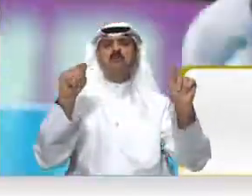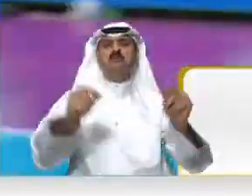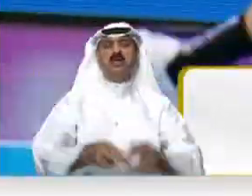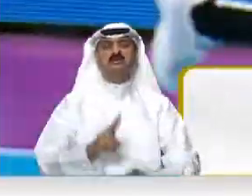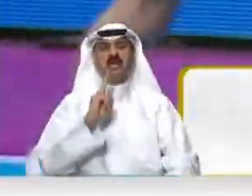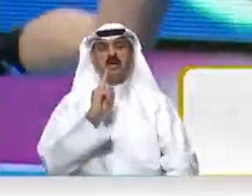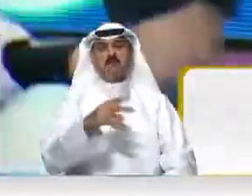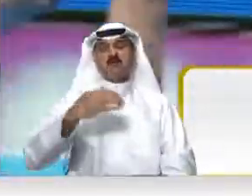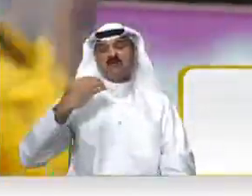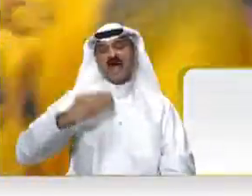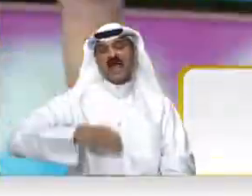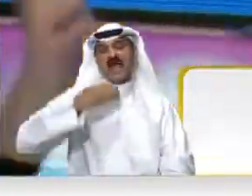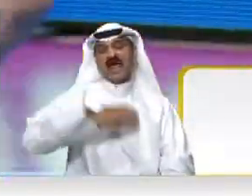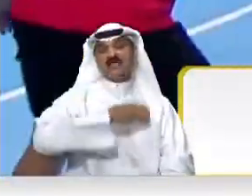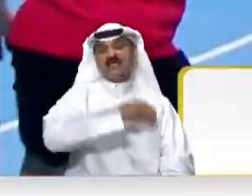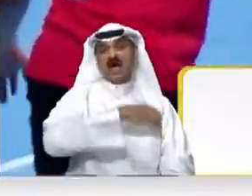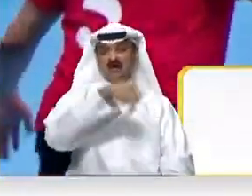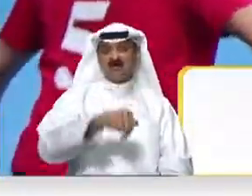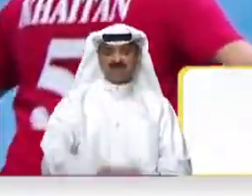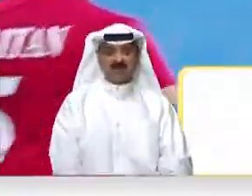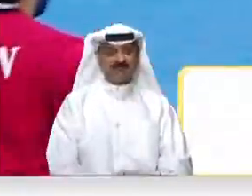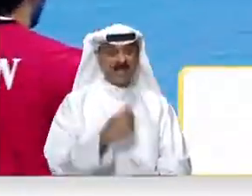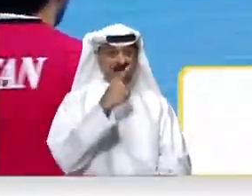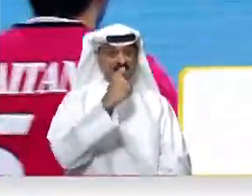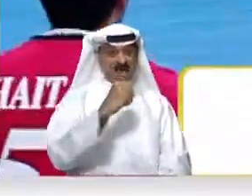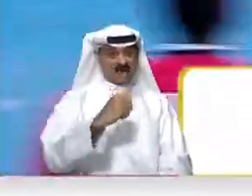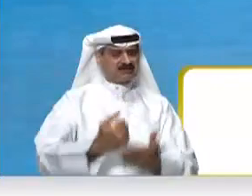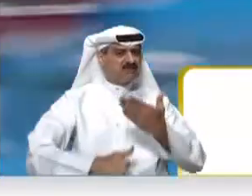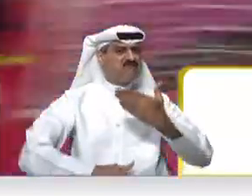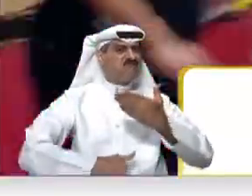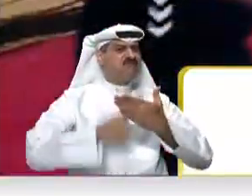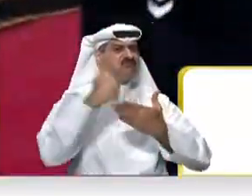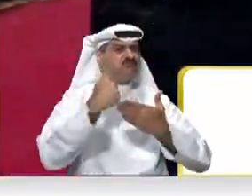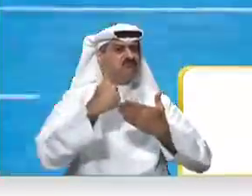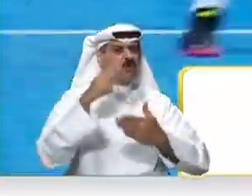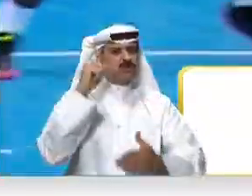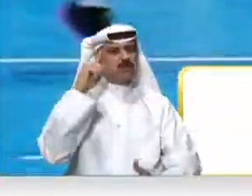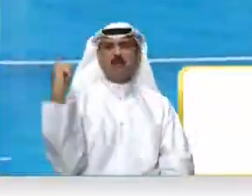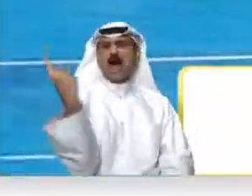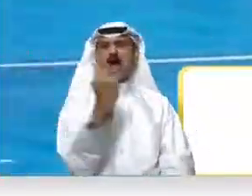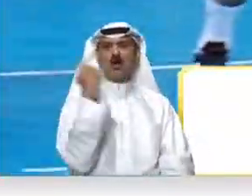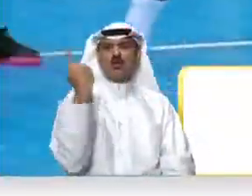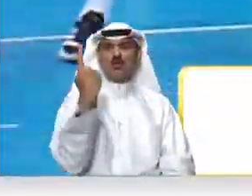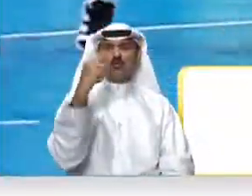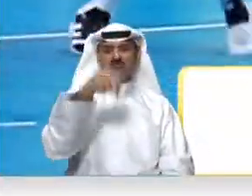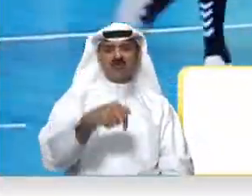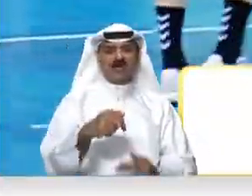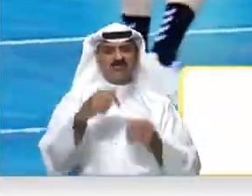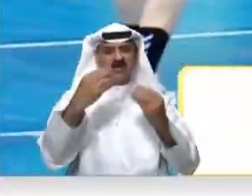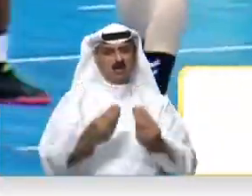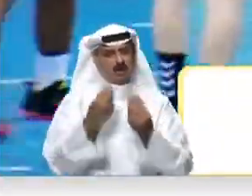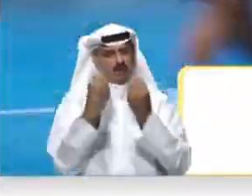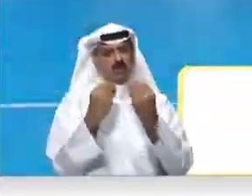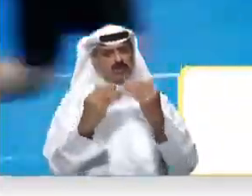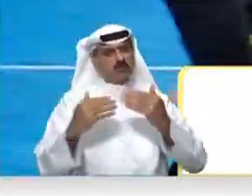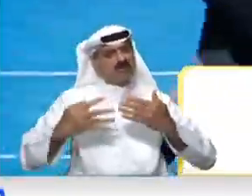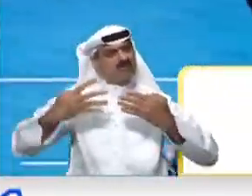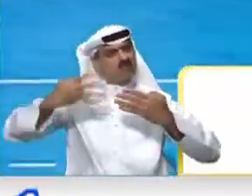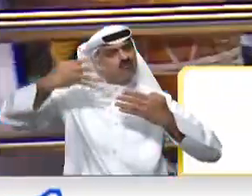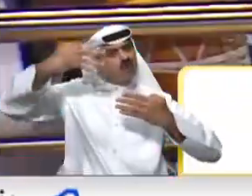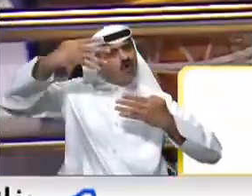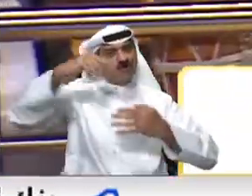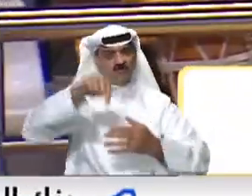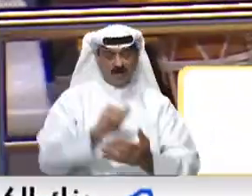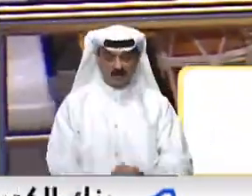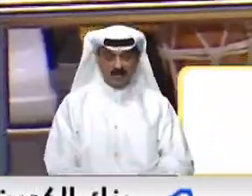فريق حيطان، فالأصفر عرف كيف يقتنص النقاط مقتربا نحو الفرق المتنافسة على لقب الدوري، لا